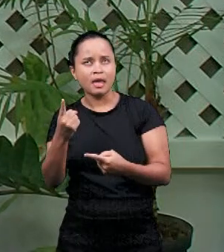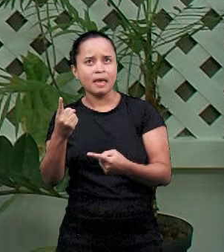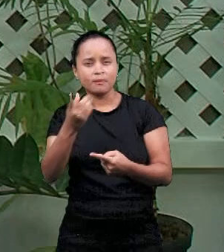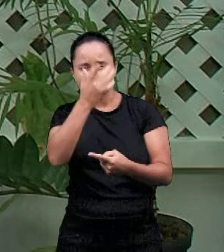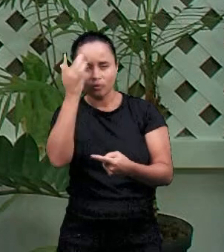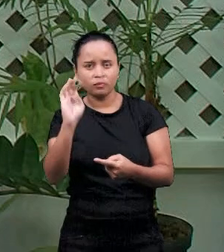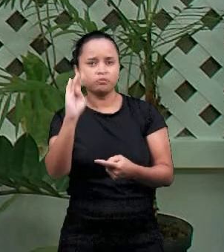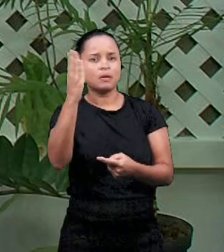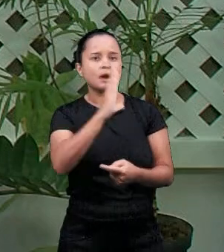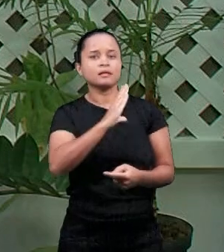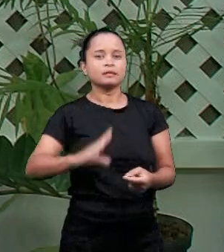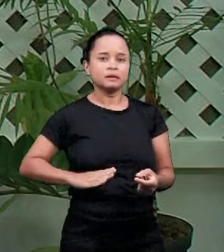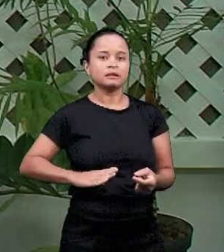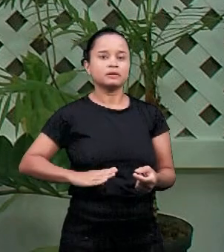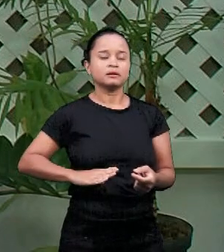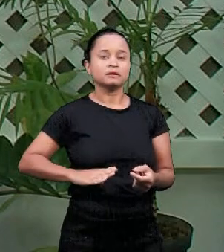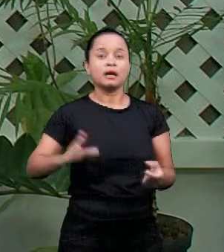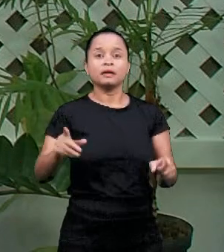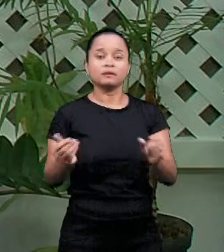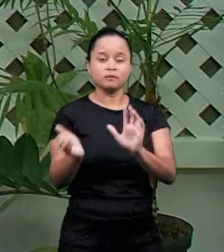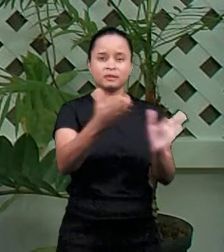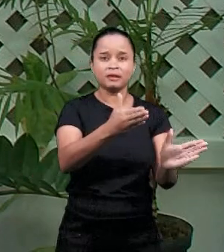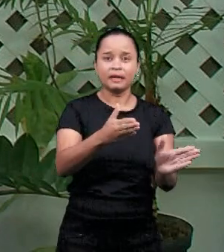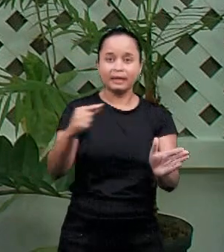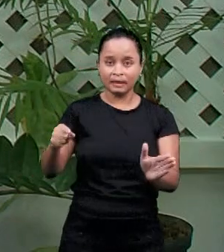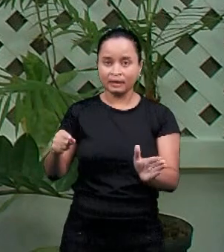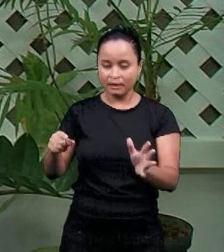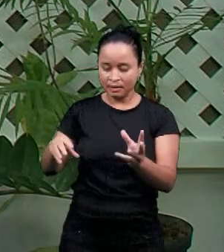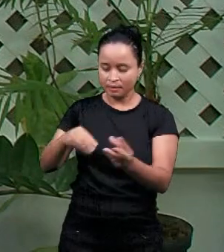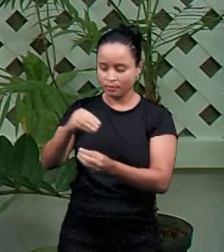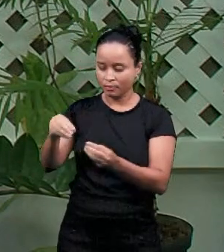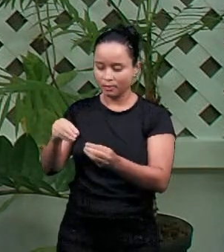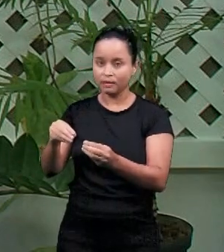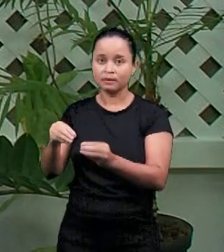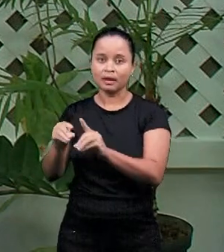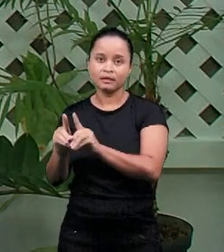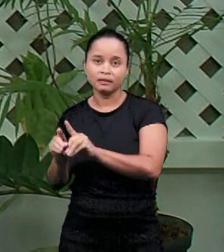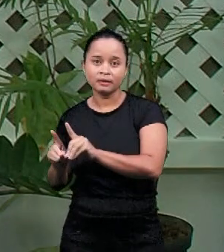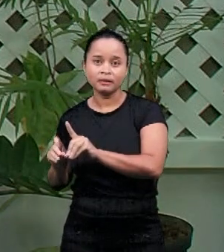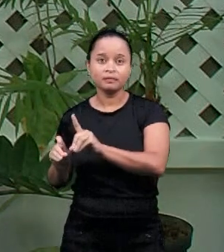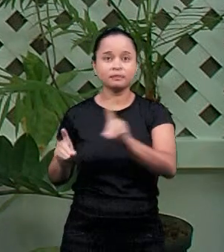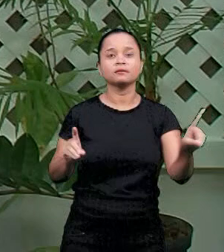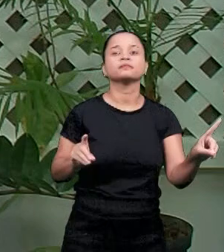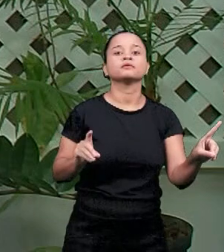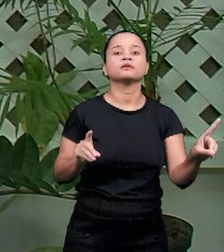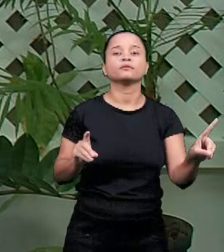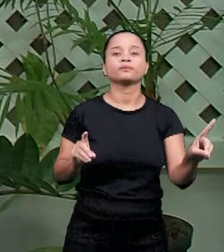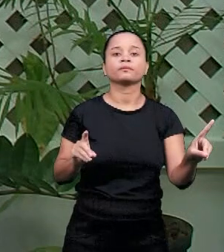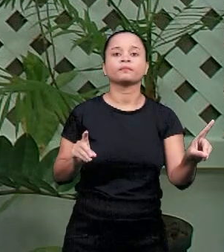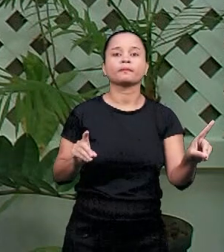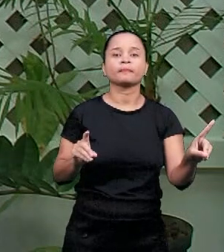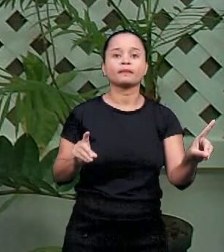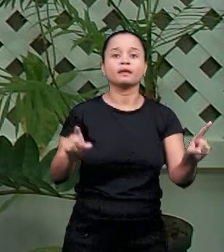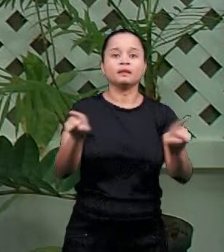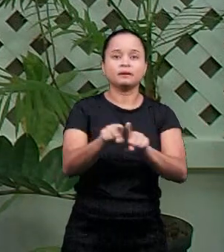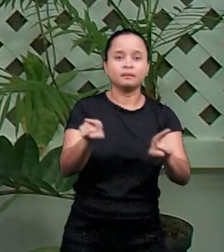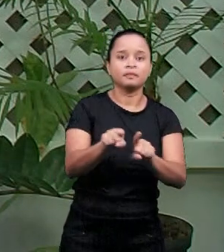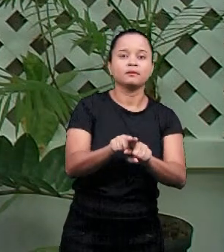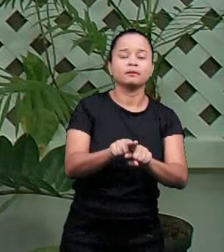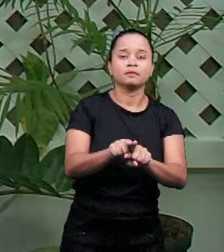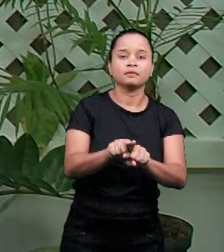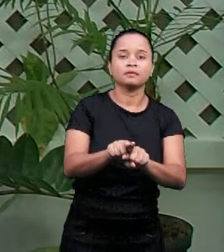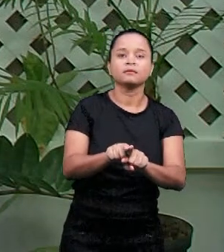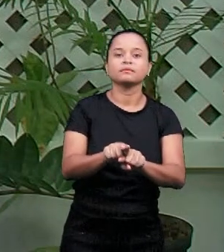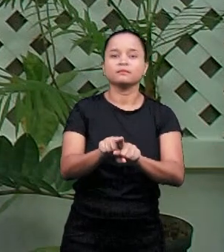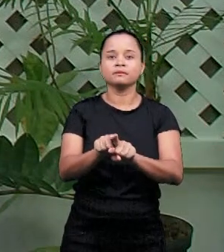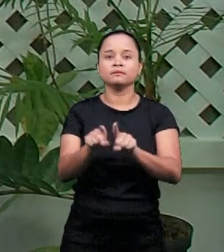nous. Il quitte l'Église fidèle. Il ne quitte pas une tradition quelque part. Non, il quitte de ceux qui ont